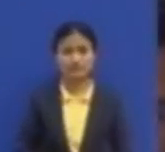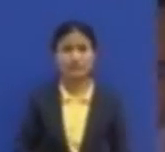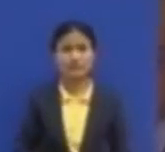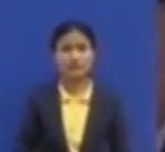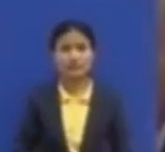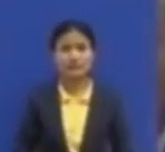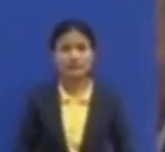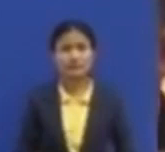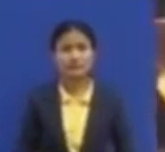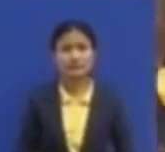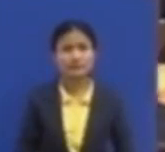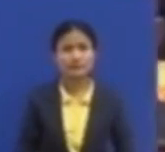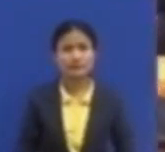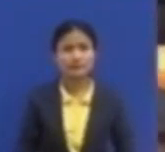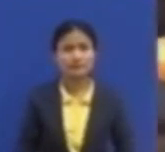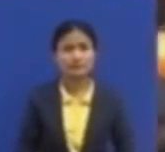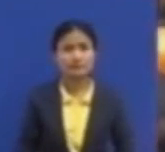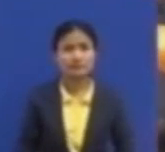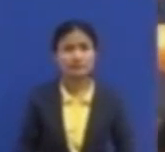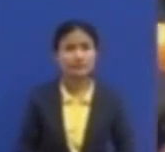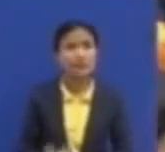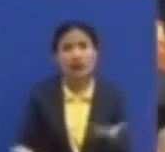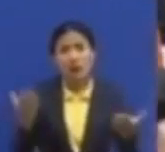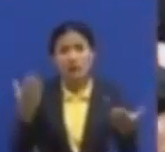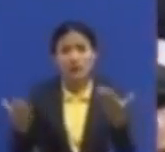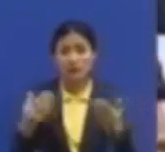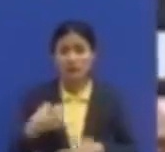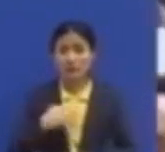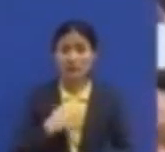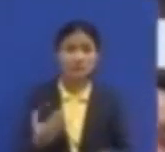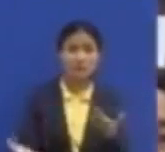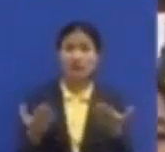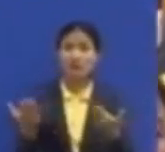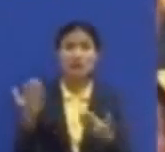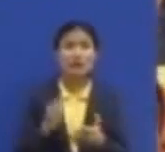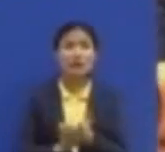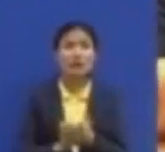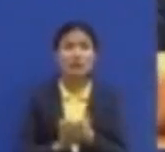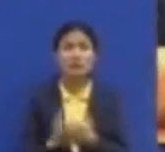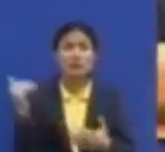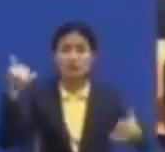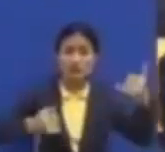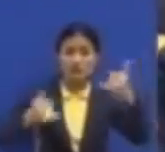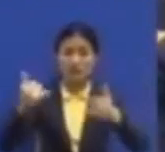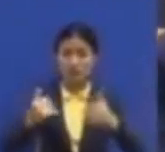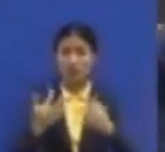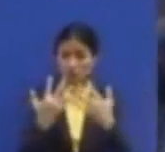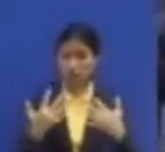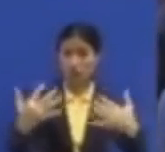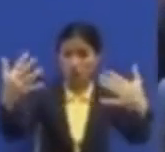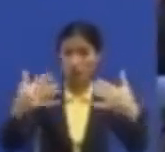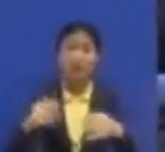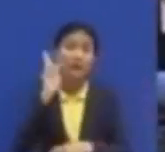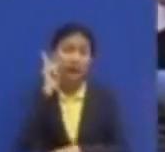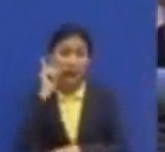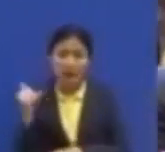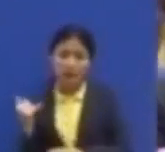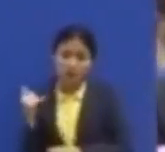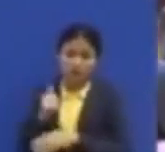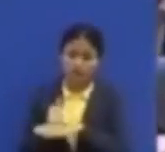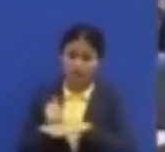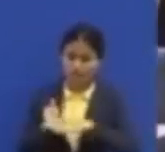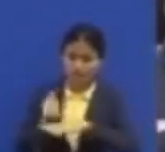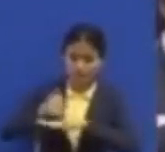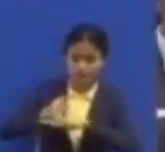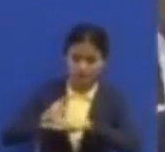จะมาถ่ายยังไงก็มาถ่ายเดินถ่ายได้ครับรอบอนุญาตขออนุญาตที่ประชุม